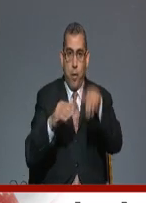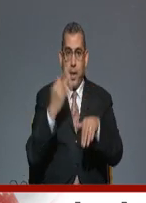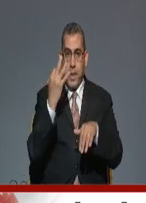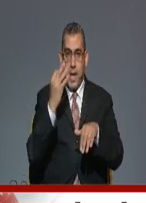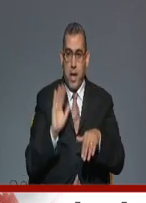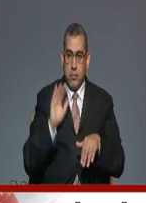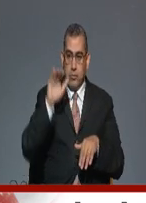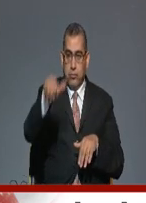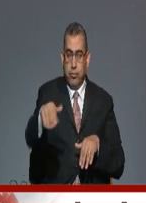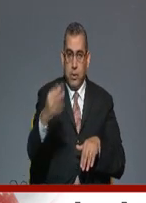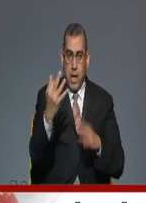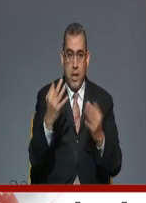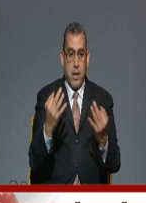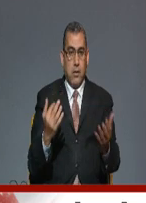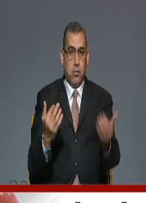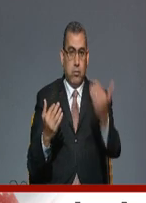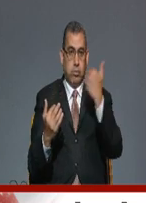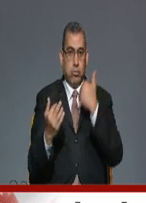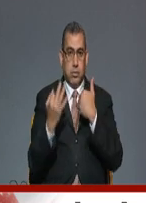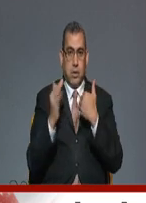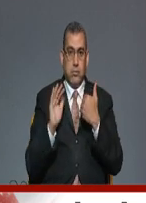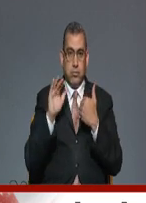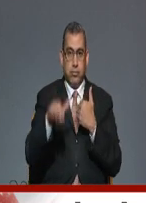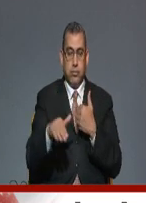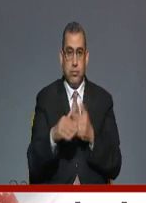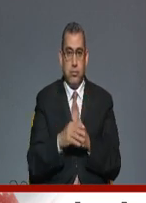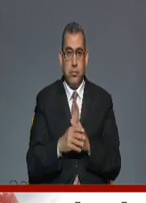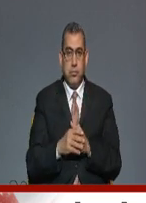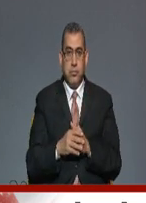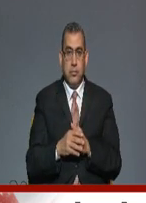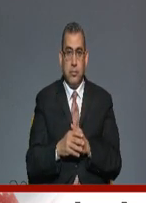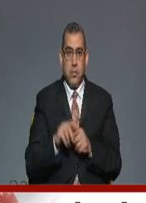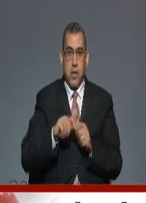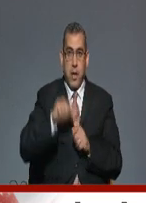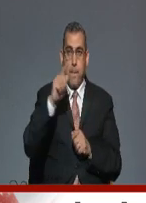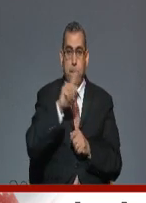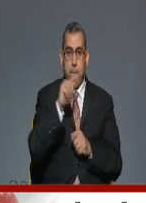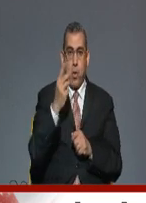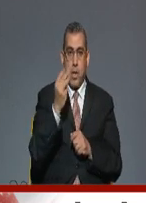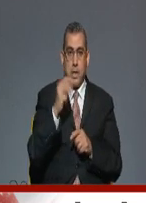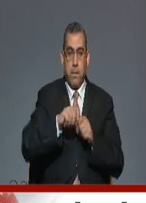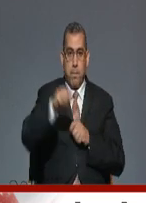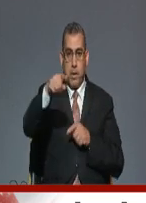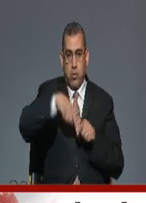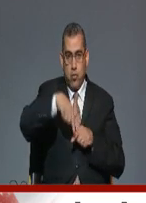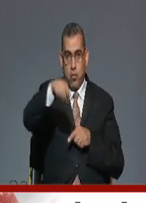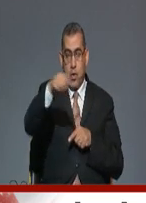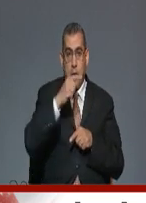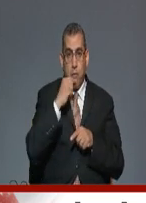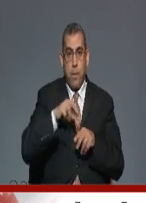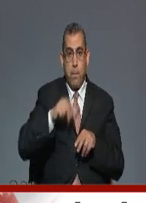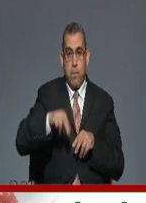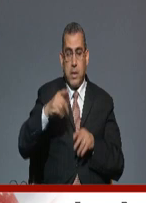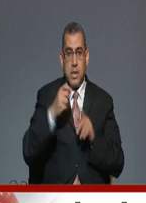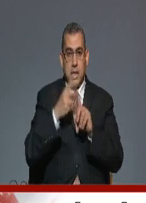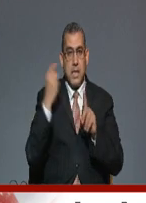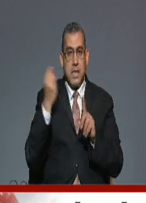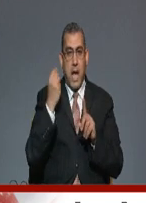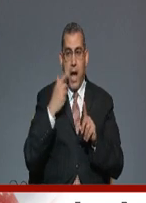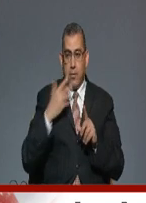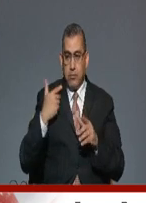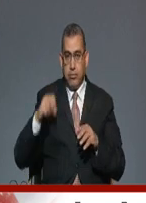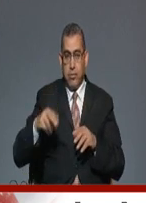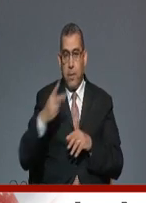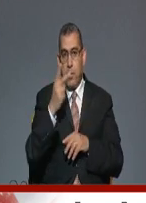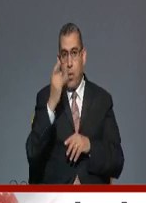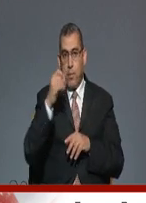للخروج بطول 200 متر و3 حارات للدخول بطول 130 متر. ممشى سياحي بطول